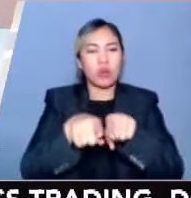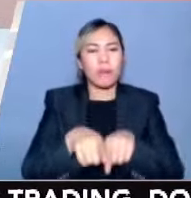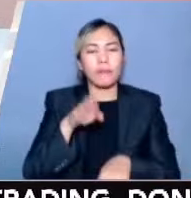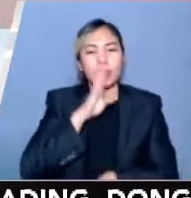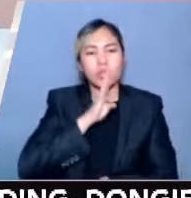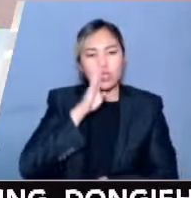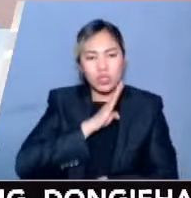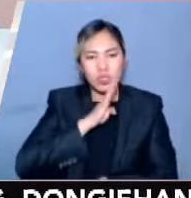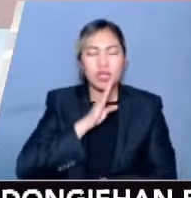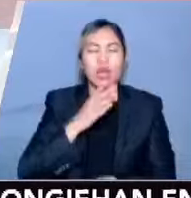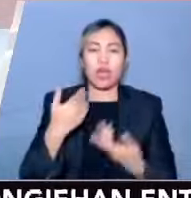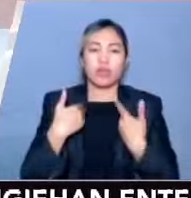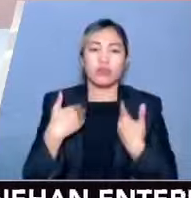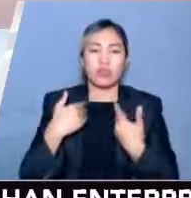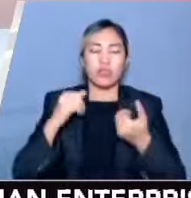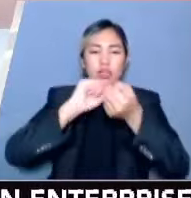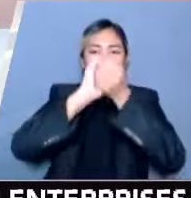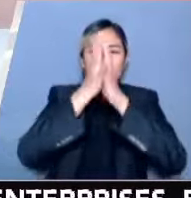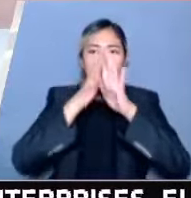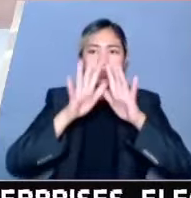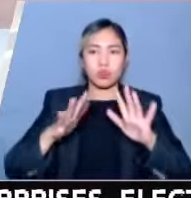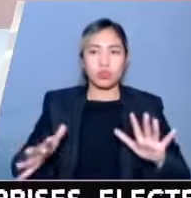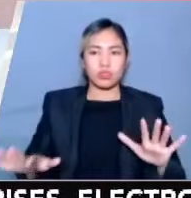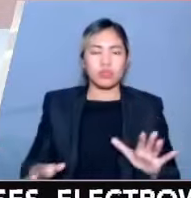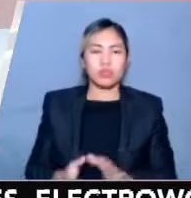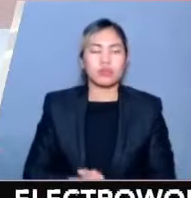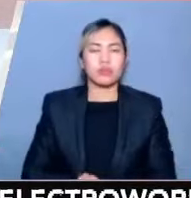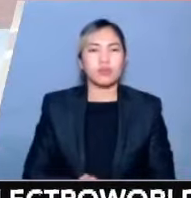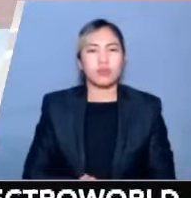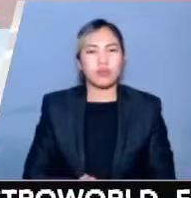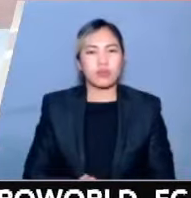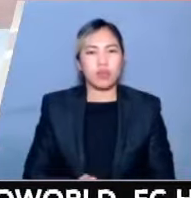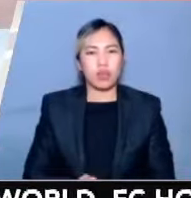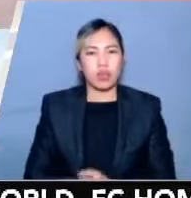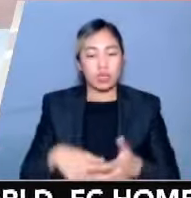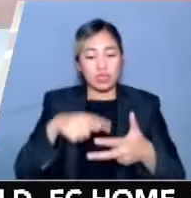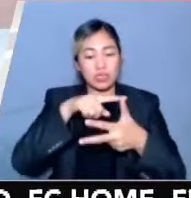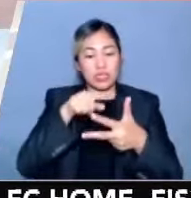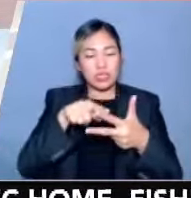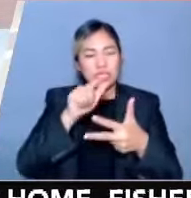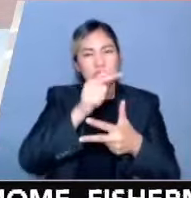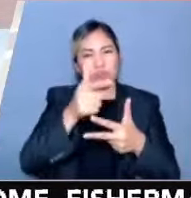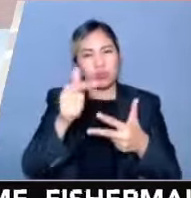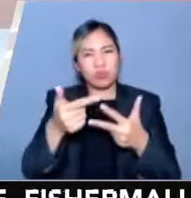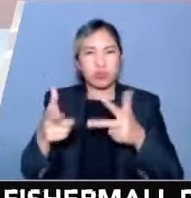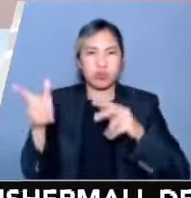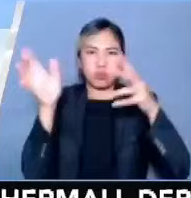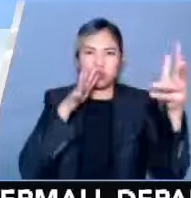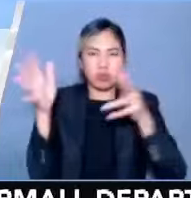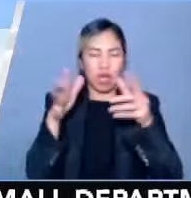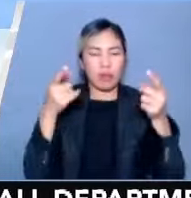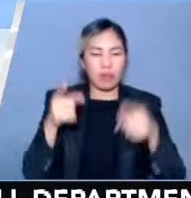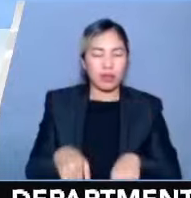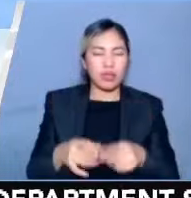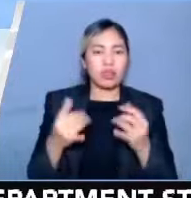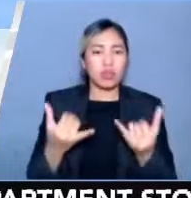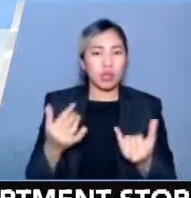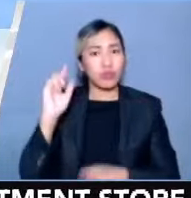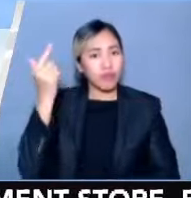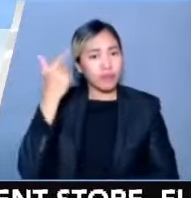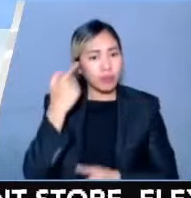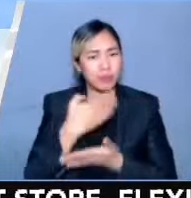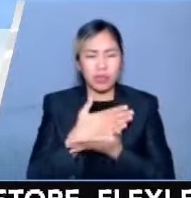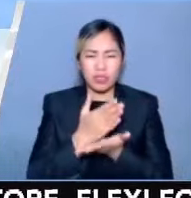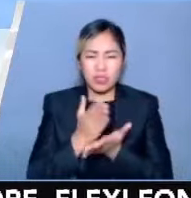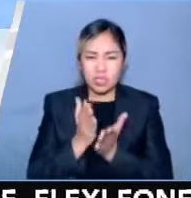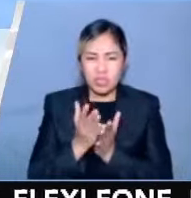Opo. Dahil pa sa tatlong sunod-sunod na mga weather disturbance na ito, kumusta po yung resources ng pamahalaan? Sa awal